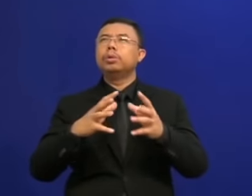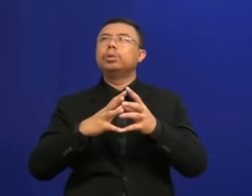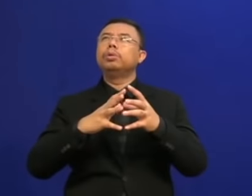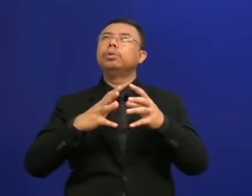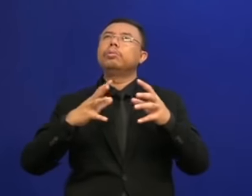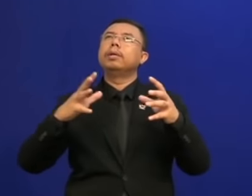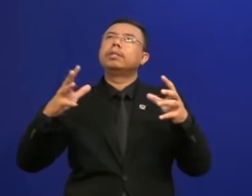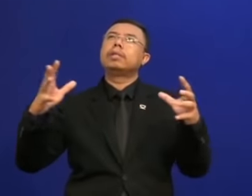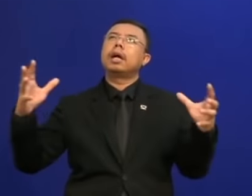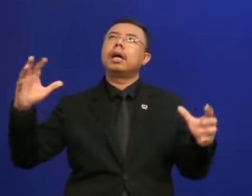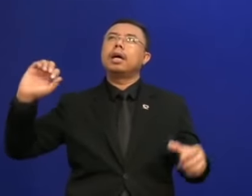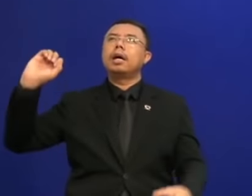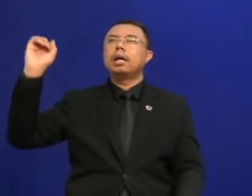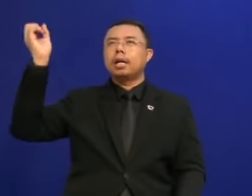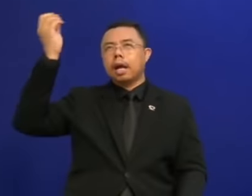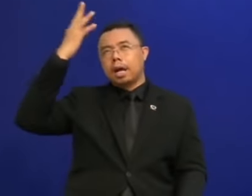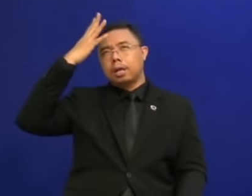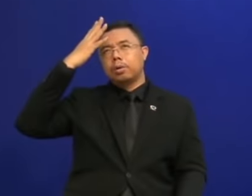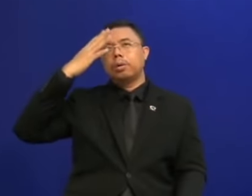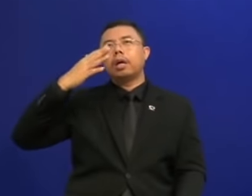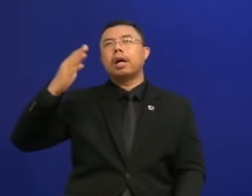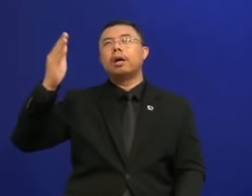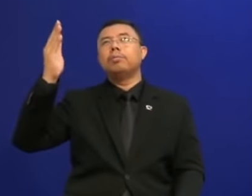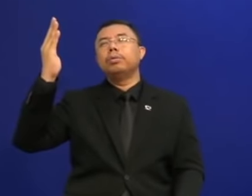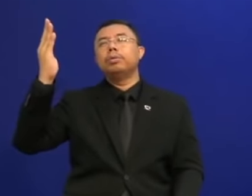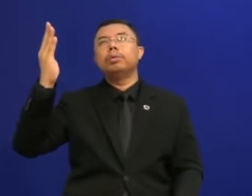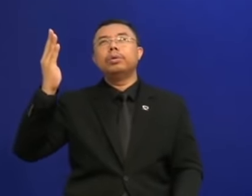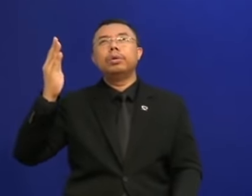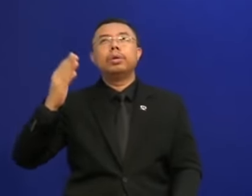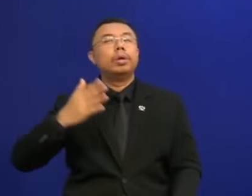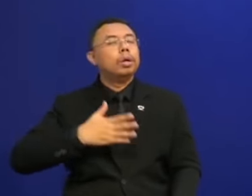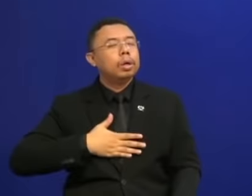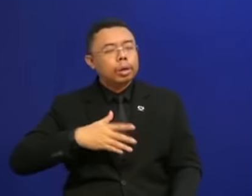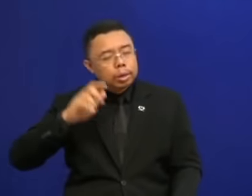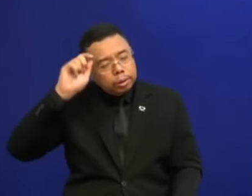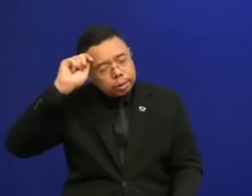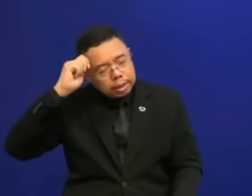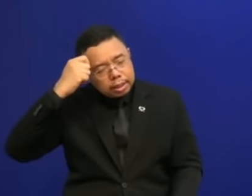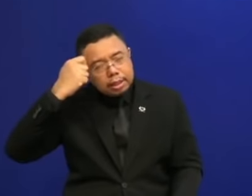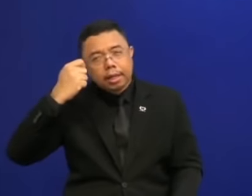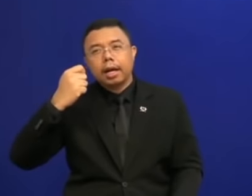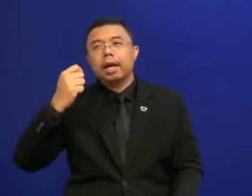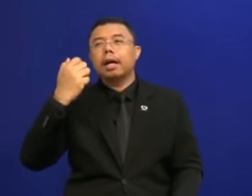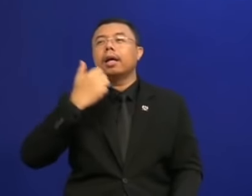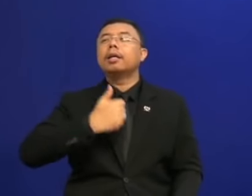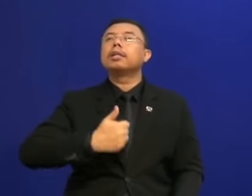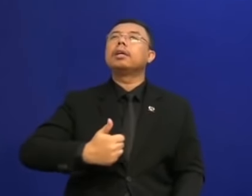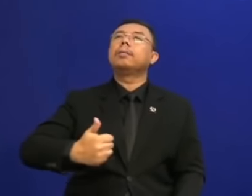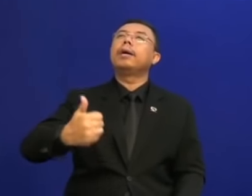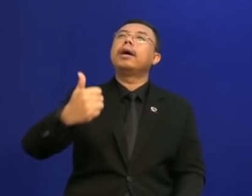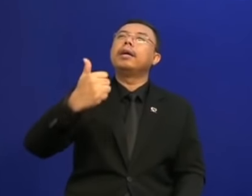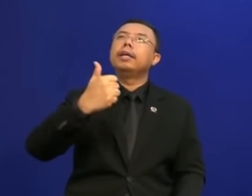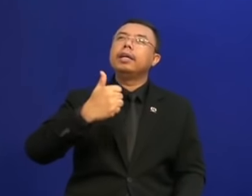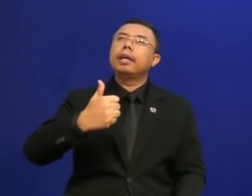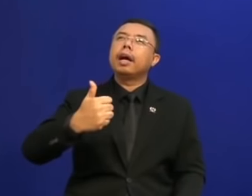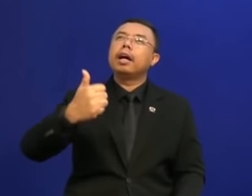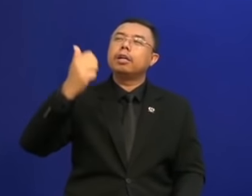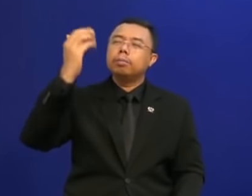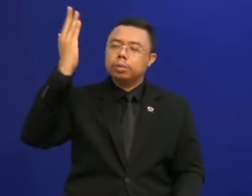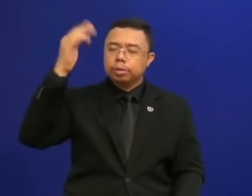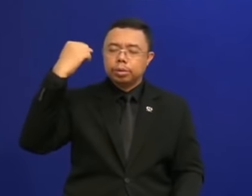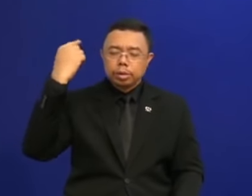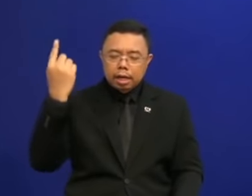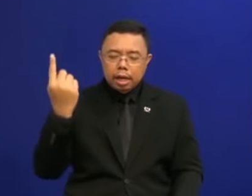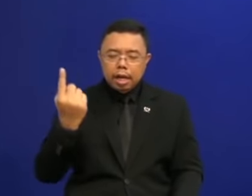Sungguh besar anugerahmu, ku ingat